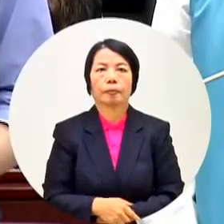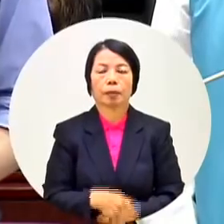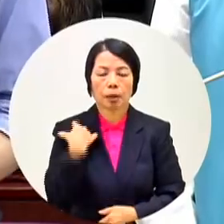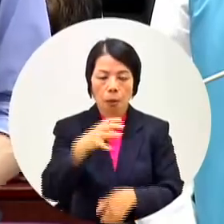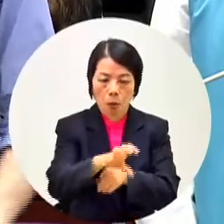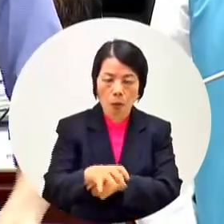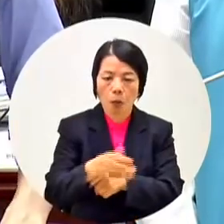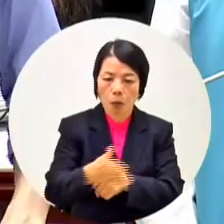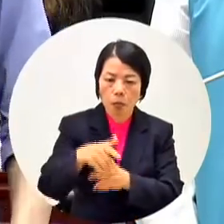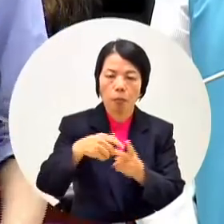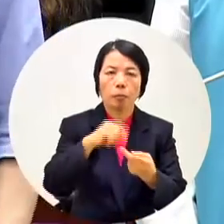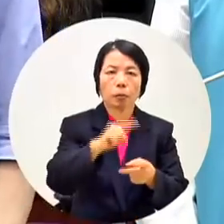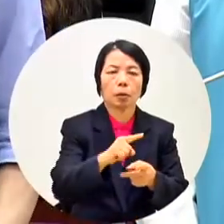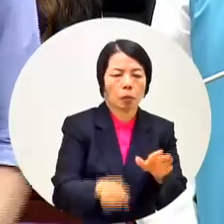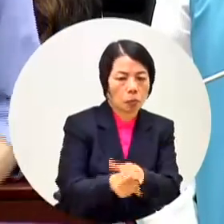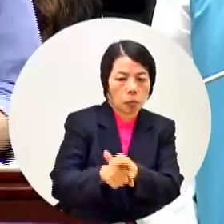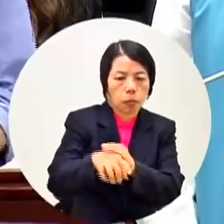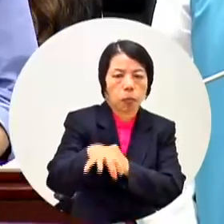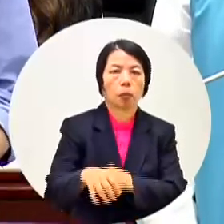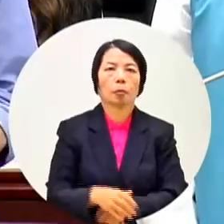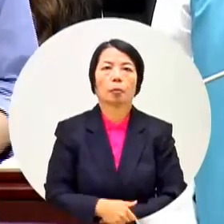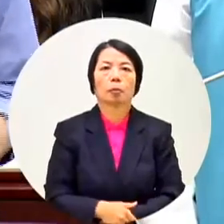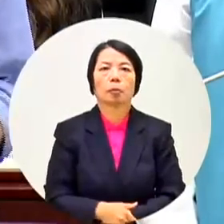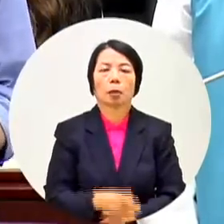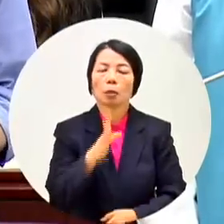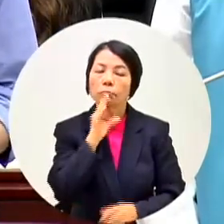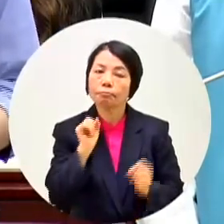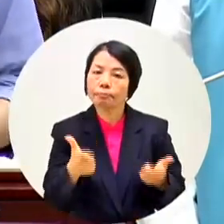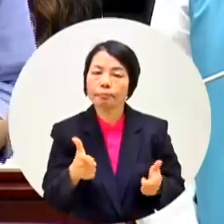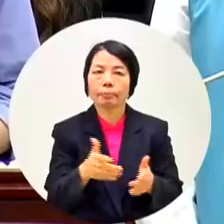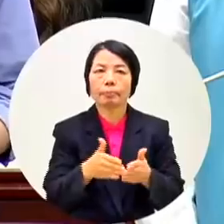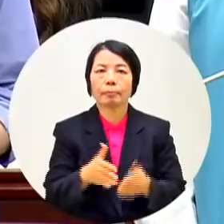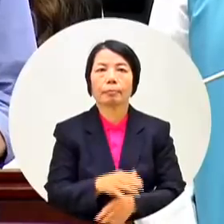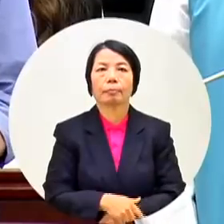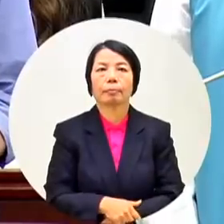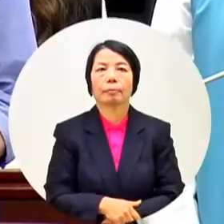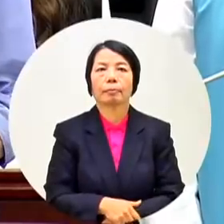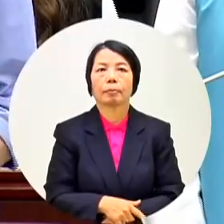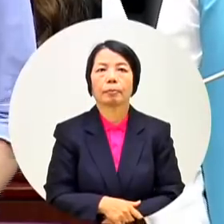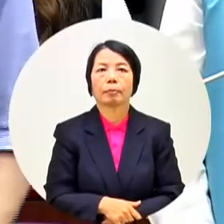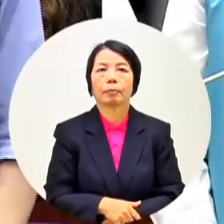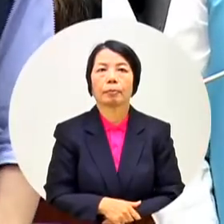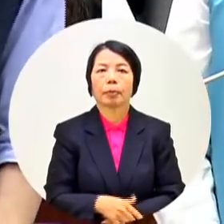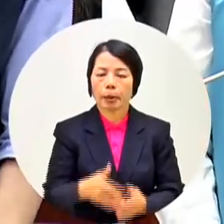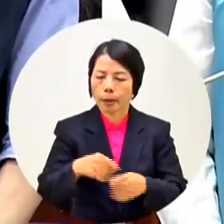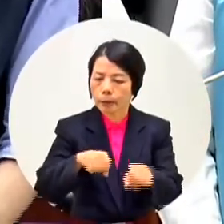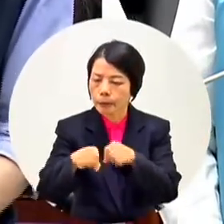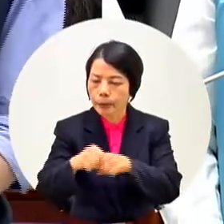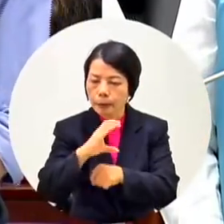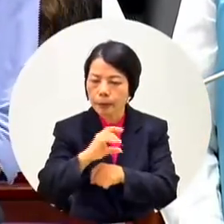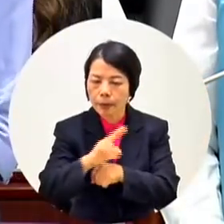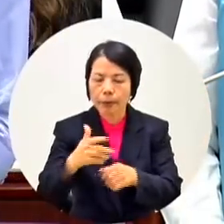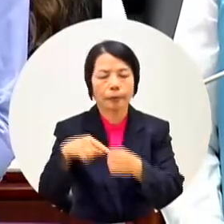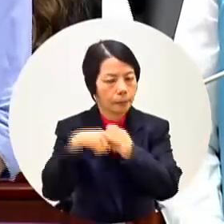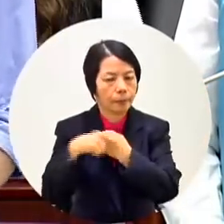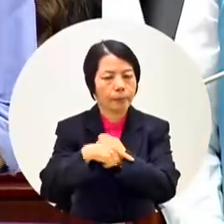至于说是不是要采取比较那么一个方式，我想我们可以来好好研究。那最后一点，我要跟议会